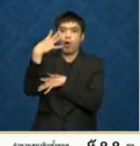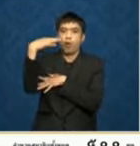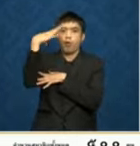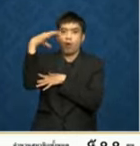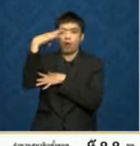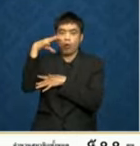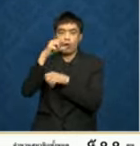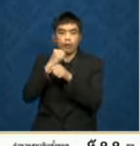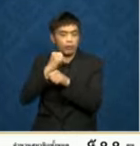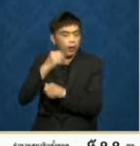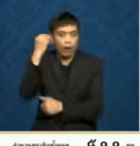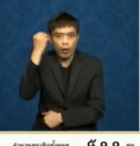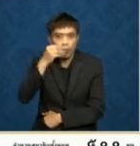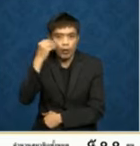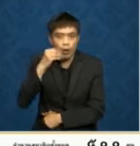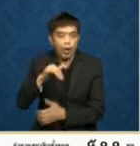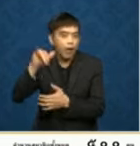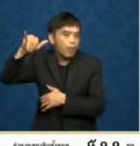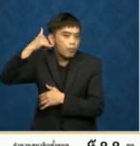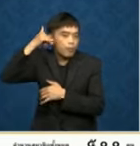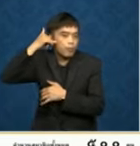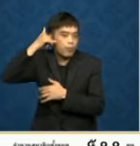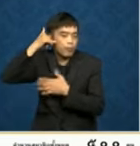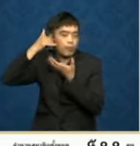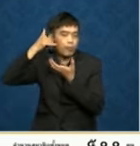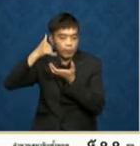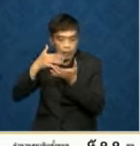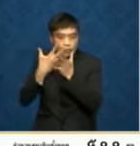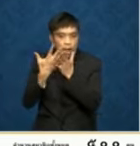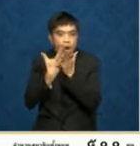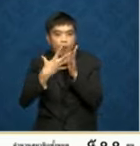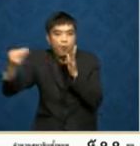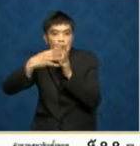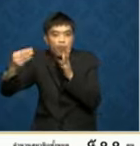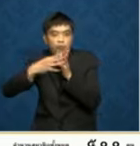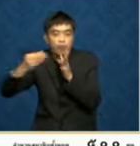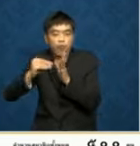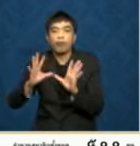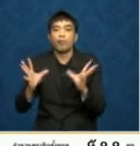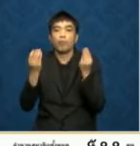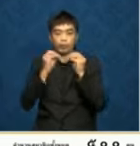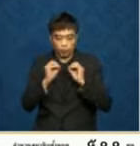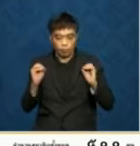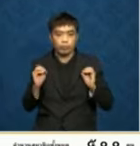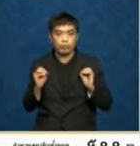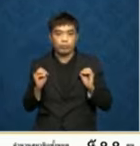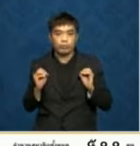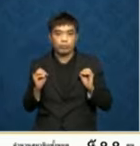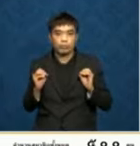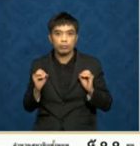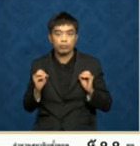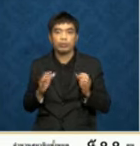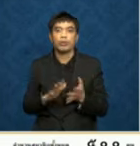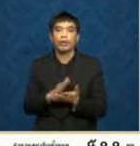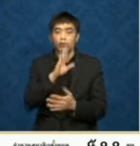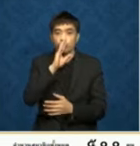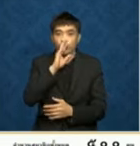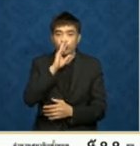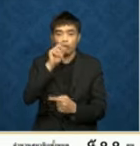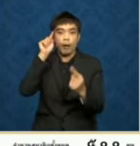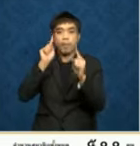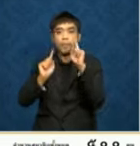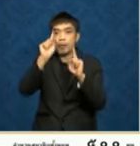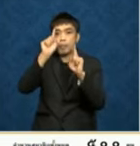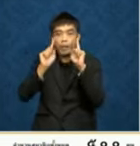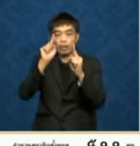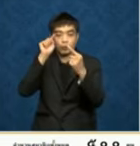bằngที ก็ต้องรออศายข้งชั่โงเงินของเขาไมรไปไหนต่อไหนละครับแต่ต่อใหเปแบบที่ผมพูดนะครั ถ้าตั้งตัวชีวรแบบ